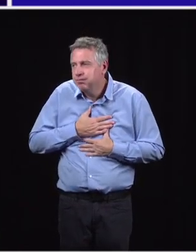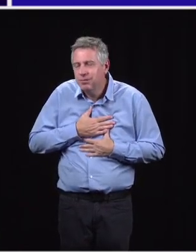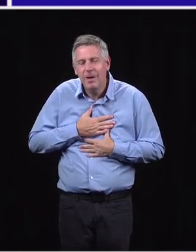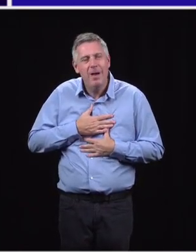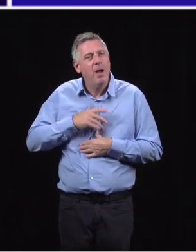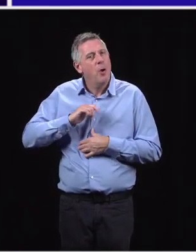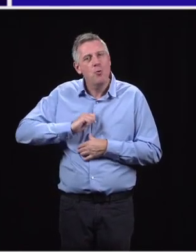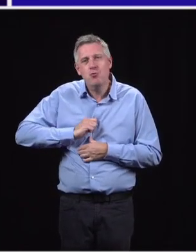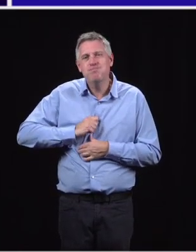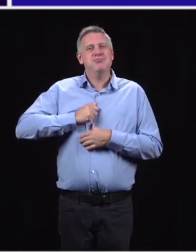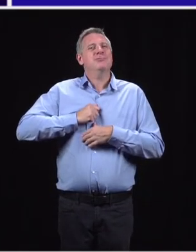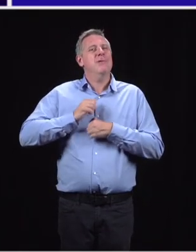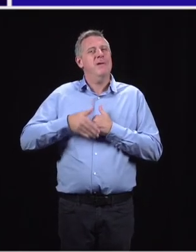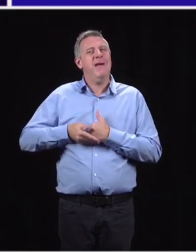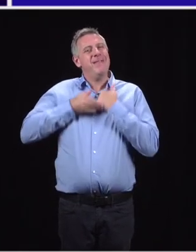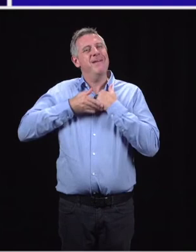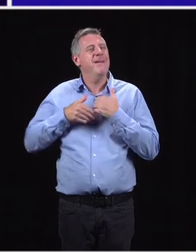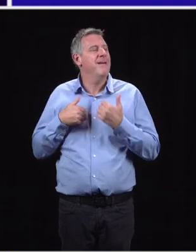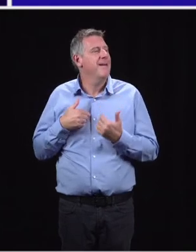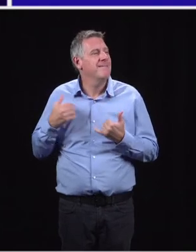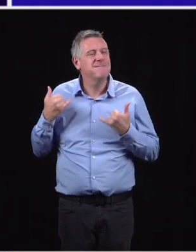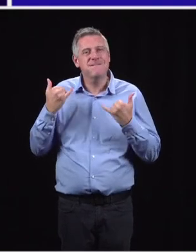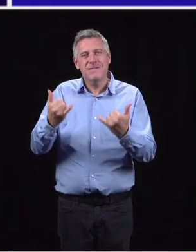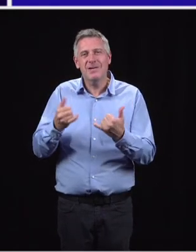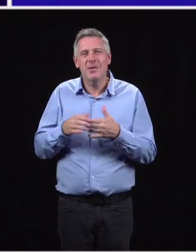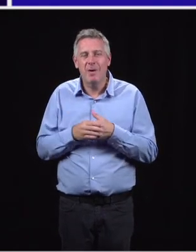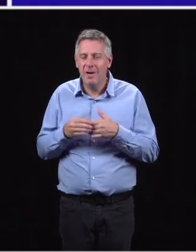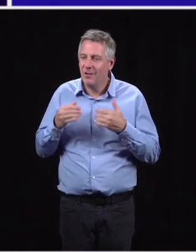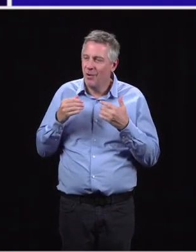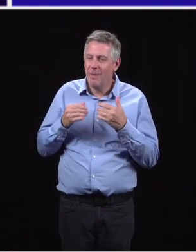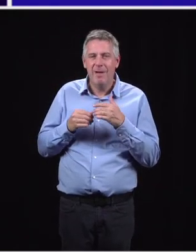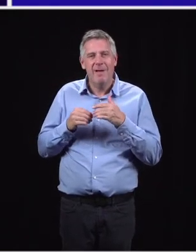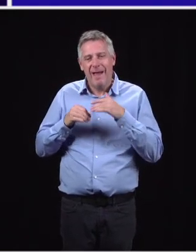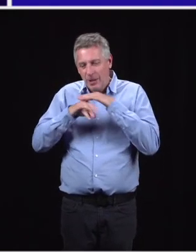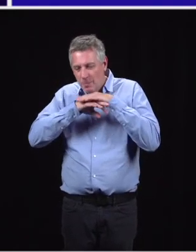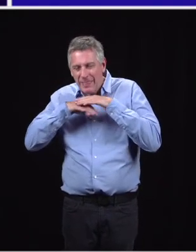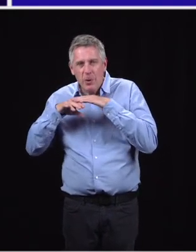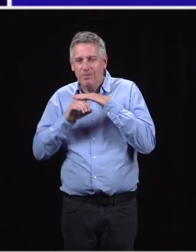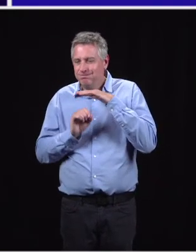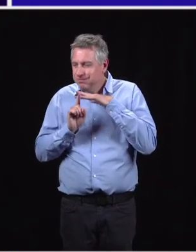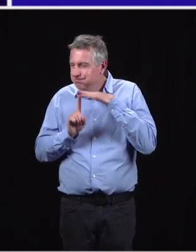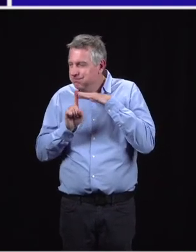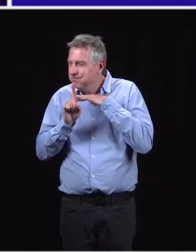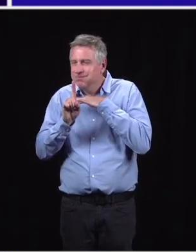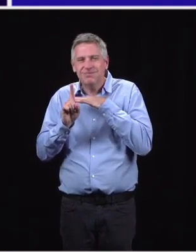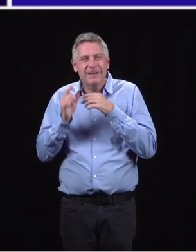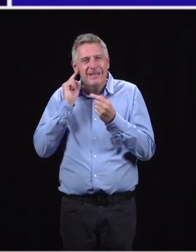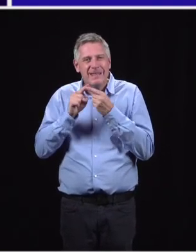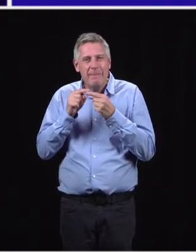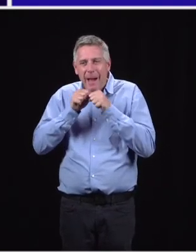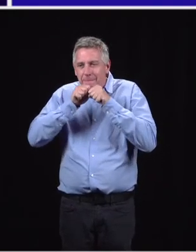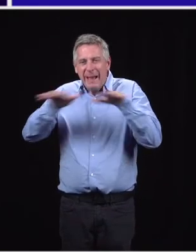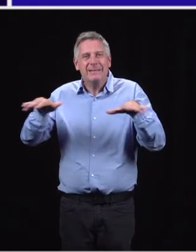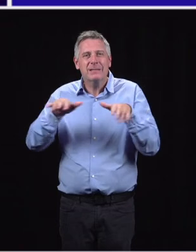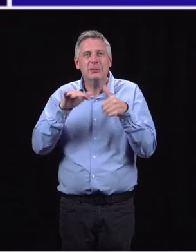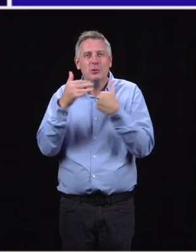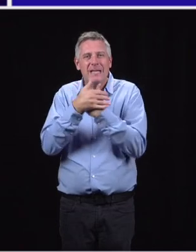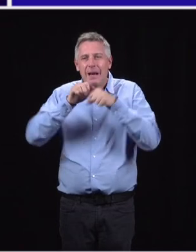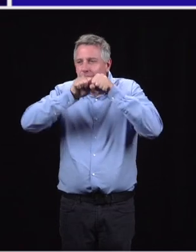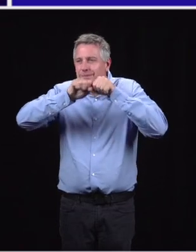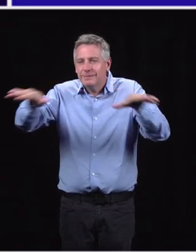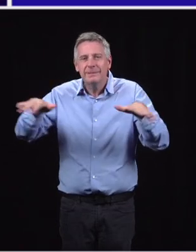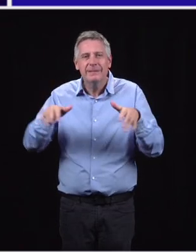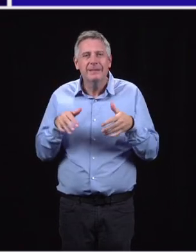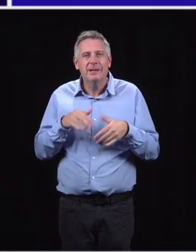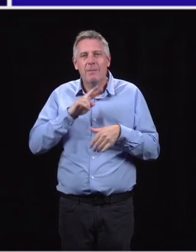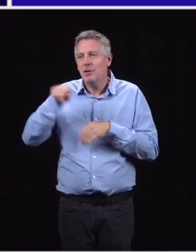ça nous a permis aussi d'être incubés dans un incubateur impact social parce que une solution elle est impacte sociale et en même temps on a on